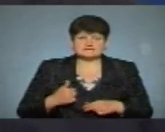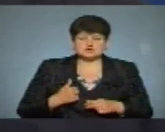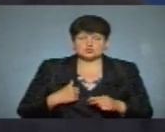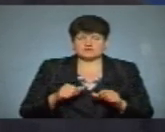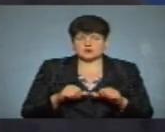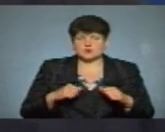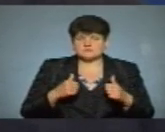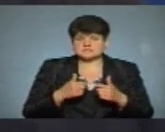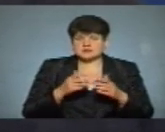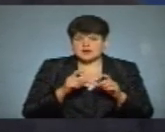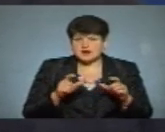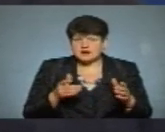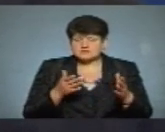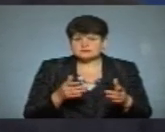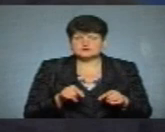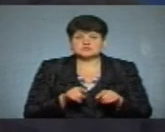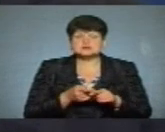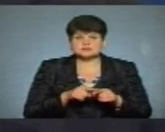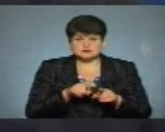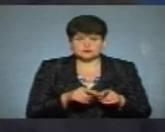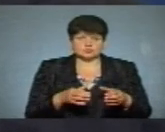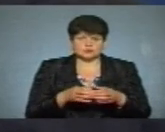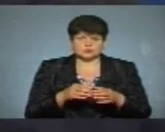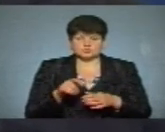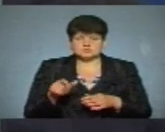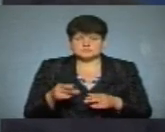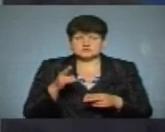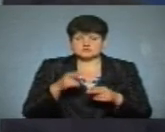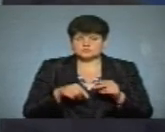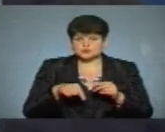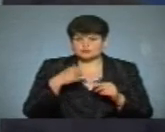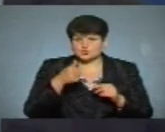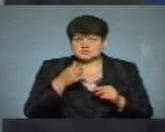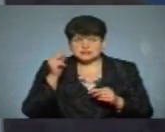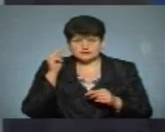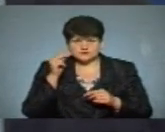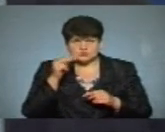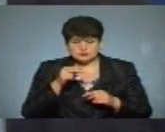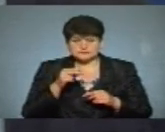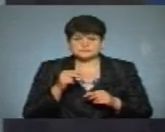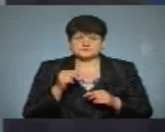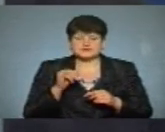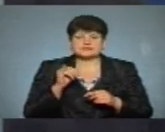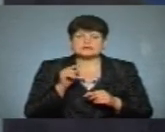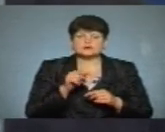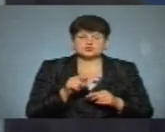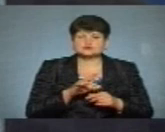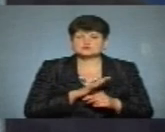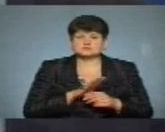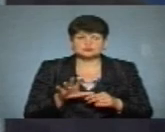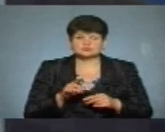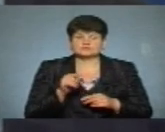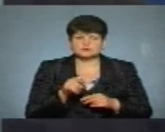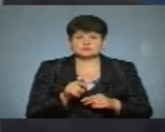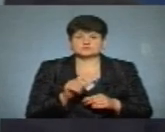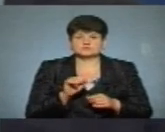комісаріатів, з такою категорією осіб, які закінчують в цьому році навчання, і для того, щоб не позбавити їх